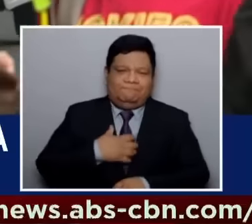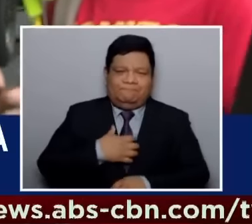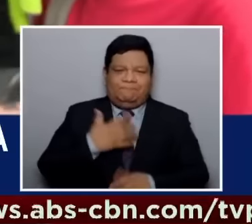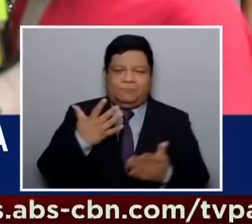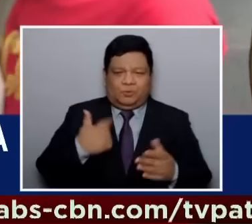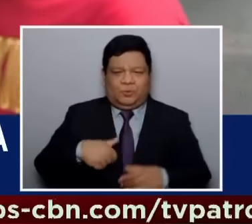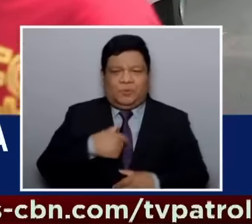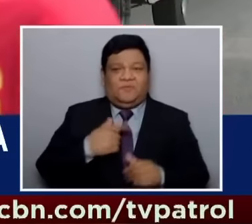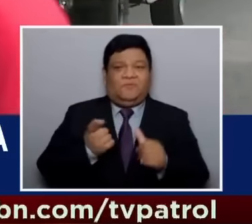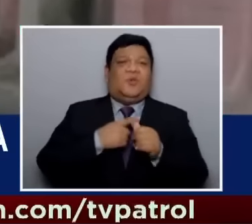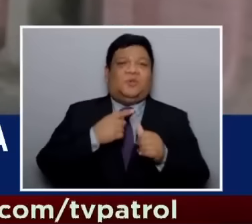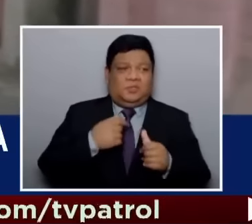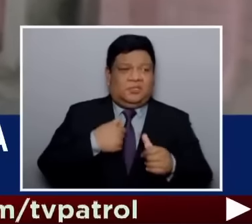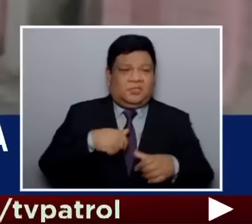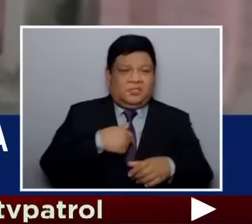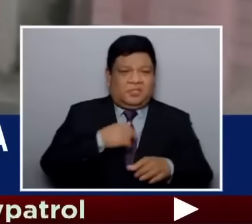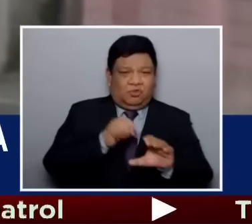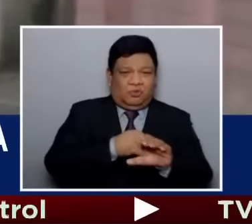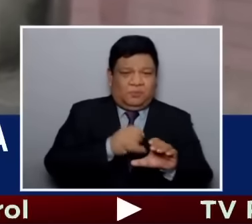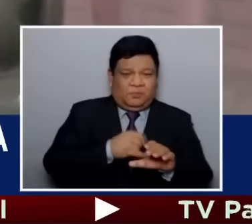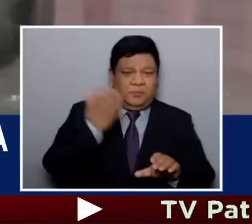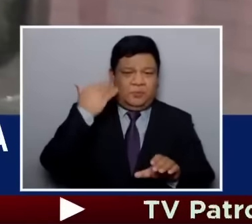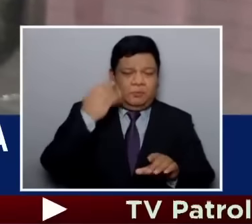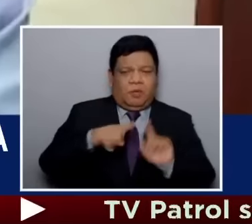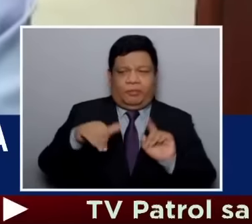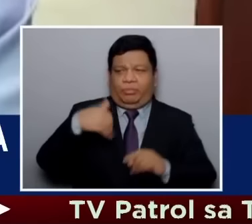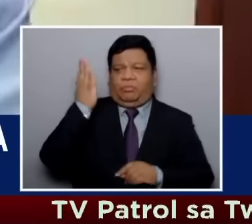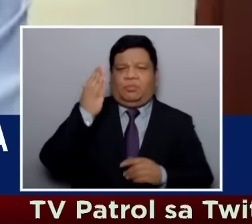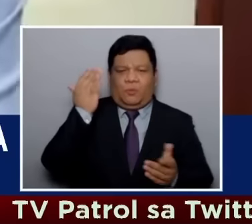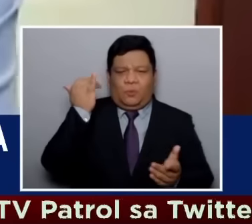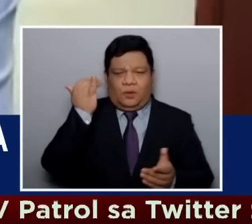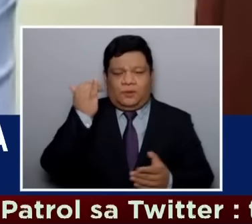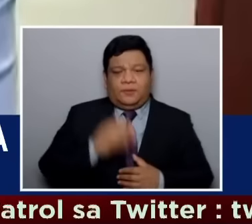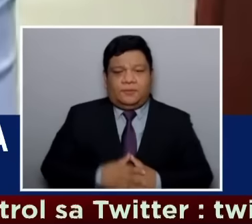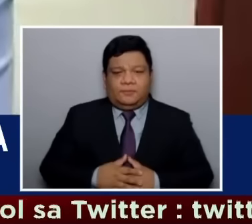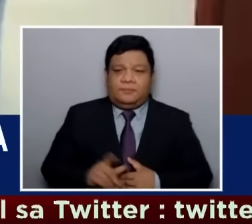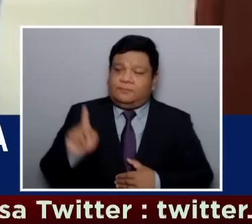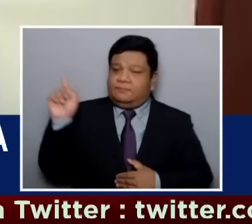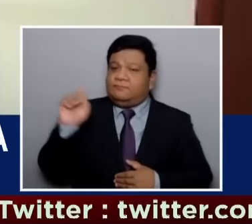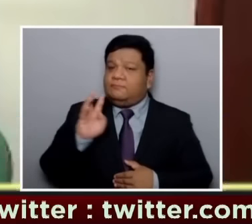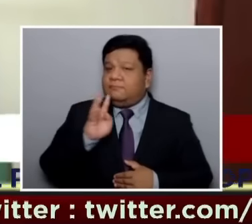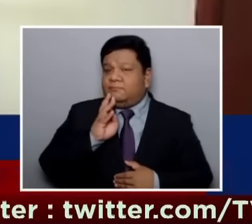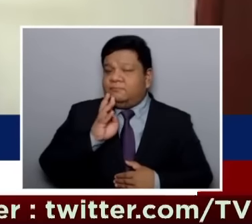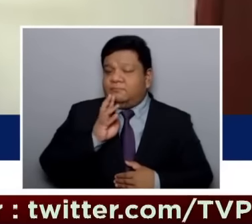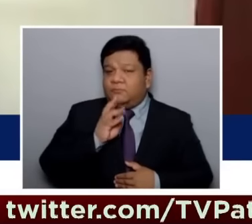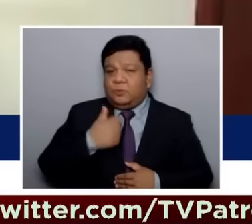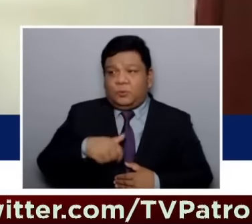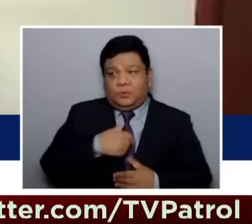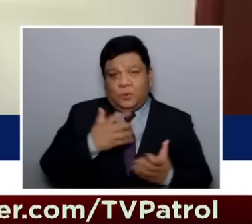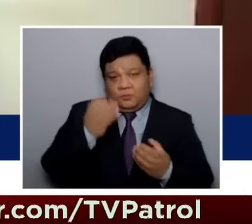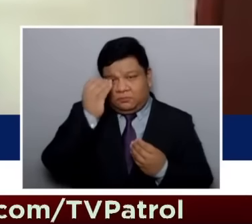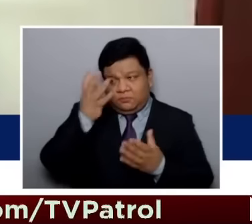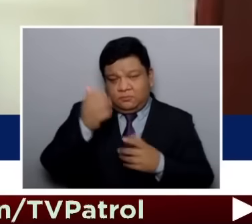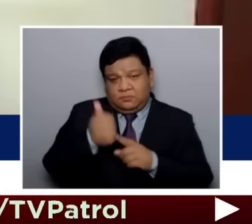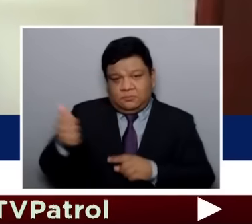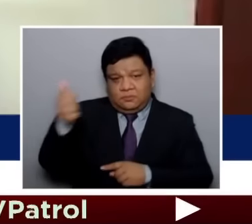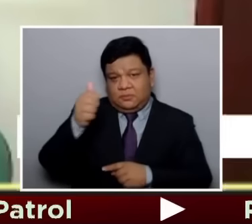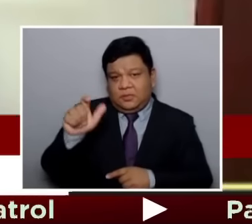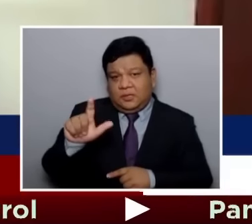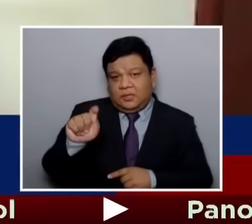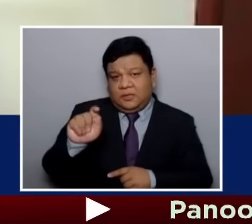ruta, pero sila umano ang naitsapwera. Ang aming ipaparating sa ating kagalang-galang na Cherua woman ng